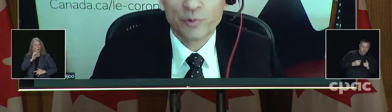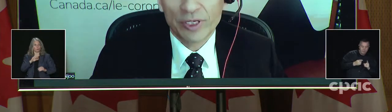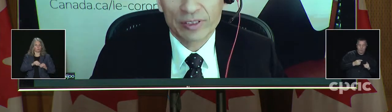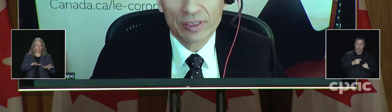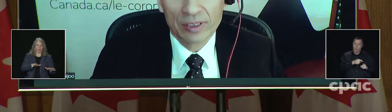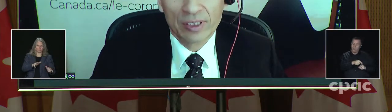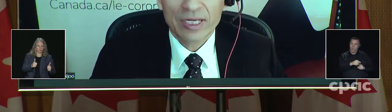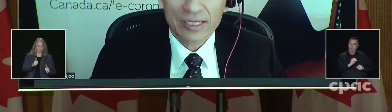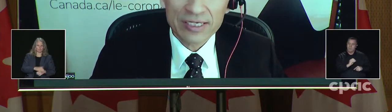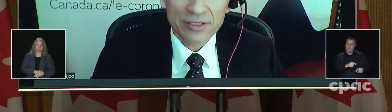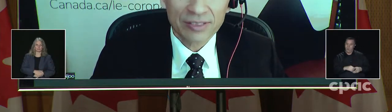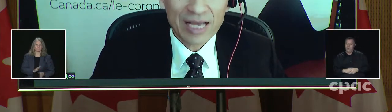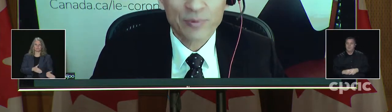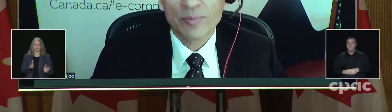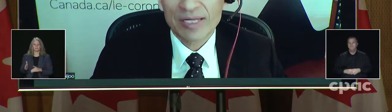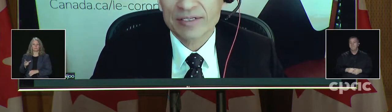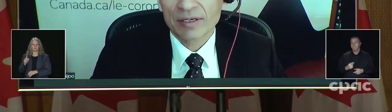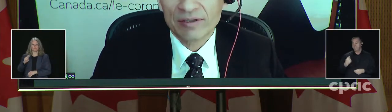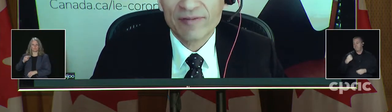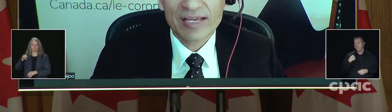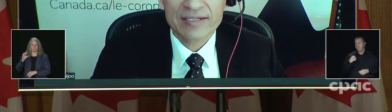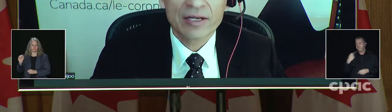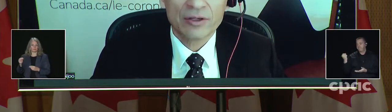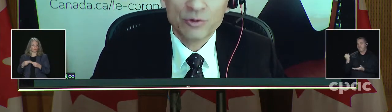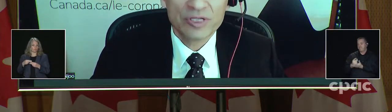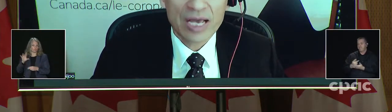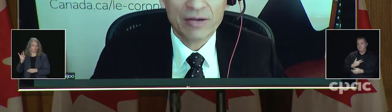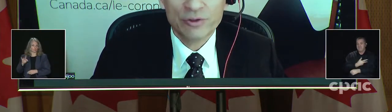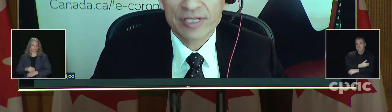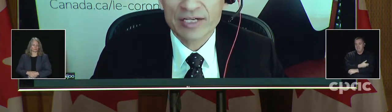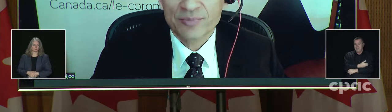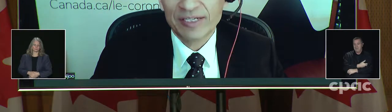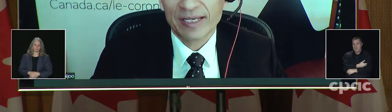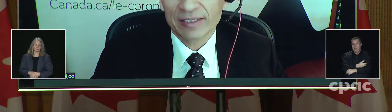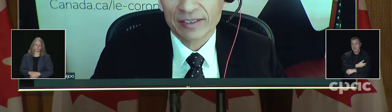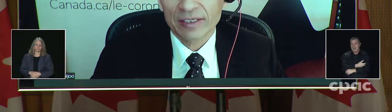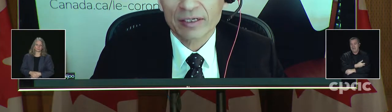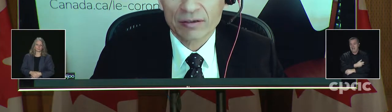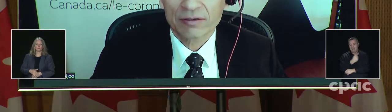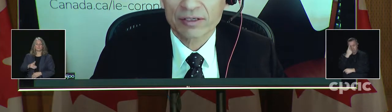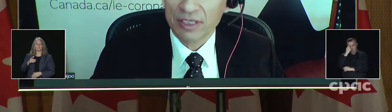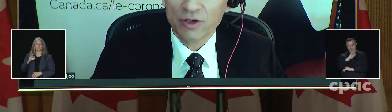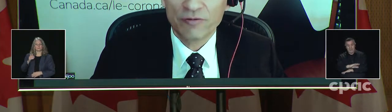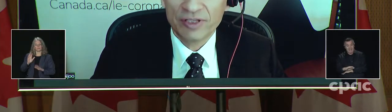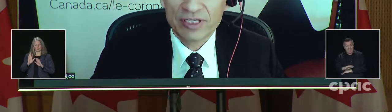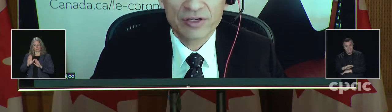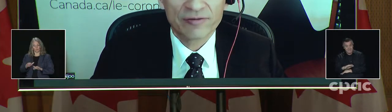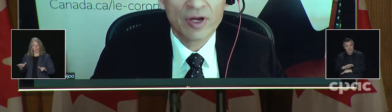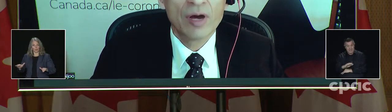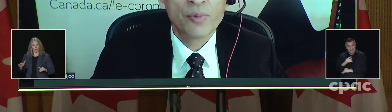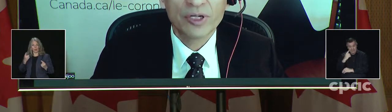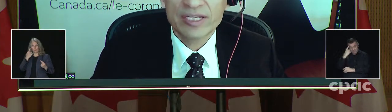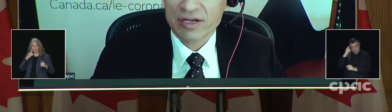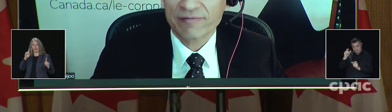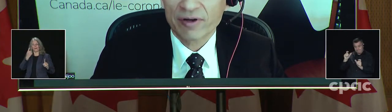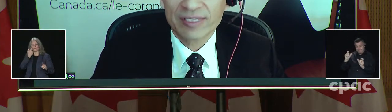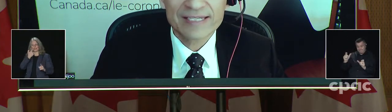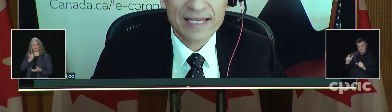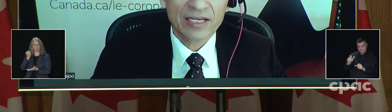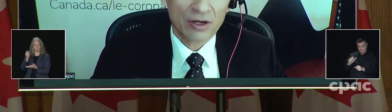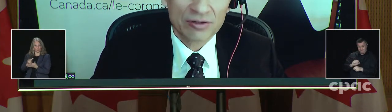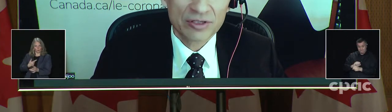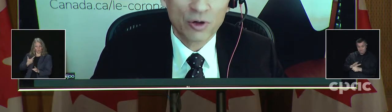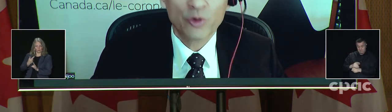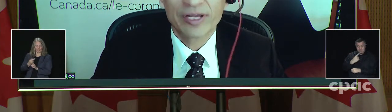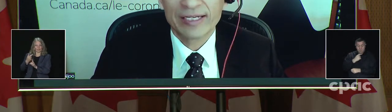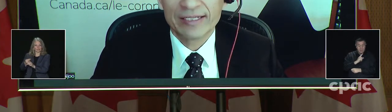Diapositive 8. La récente approbation de vaccins à usage pédiatrique contre la COVID-19 pour les enfants de